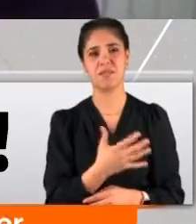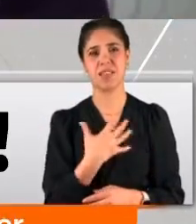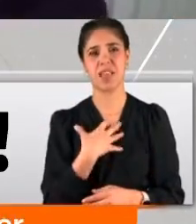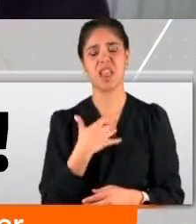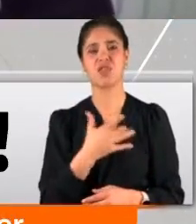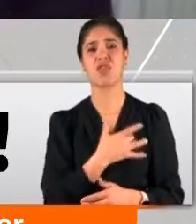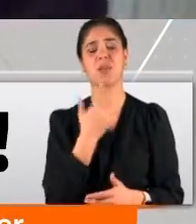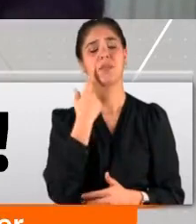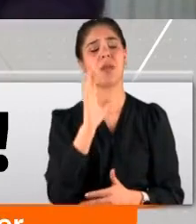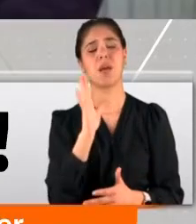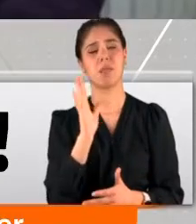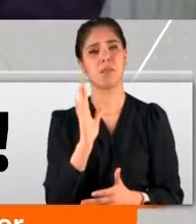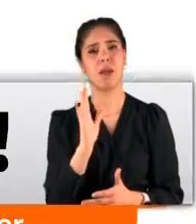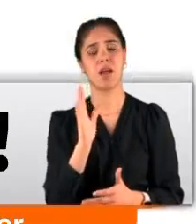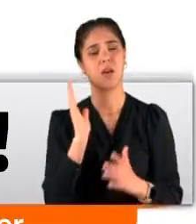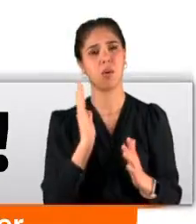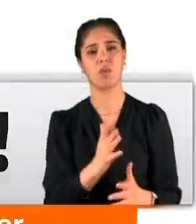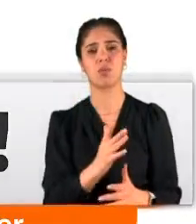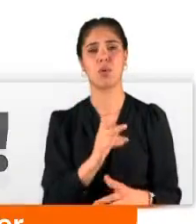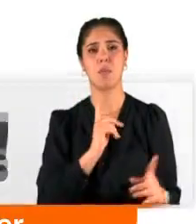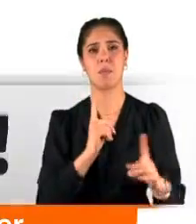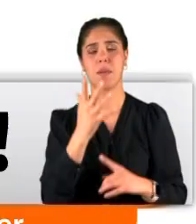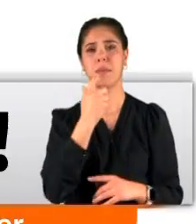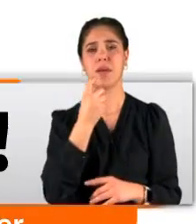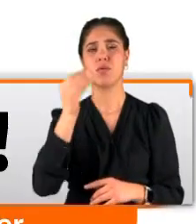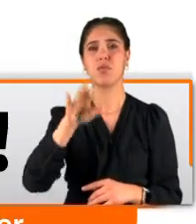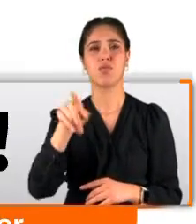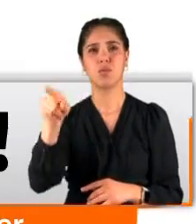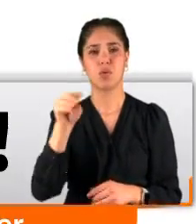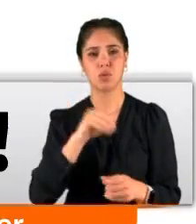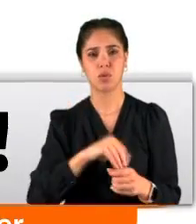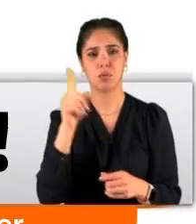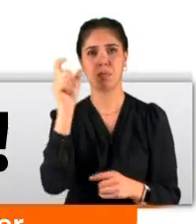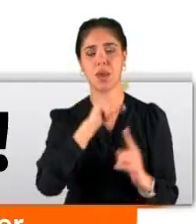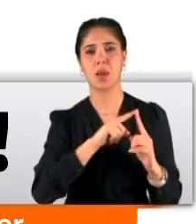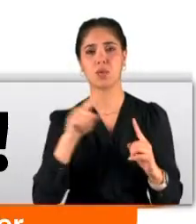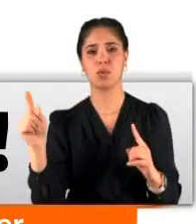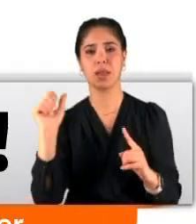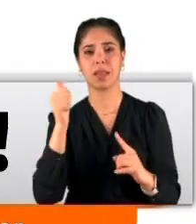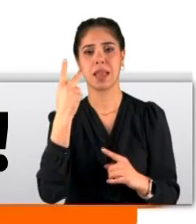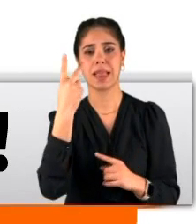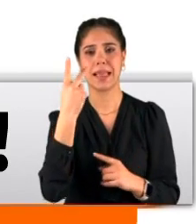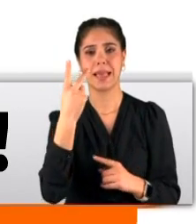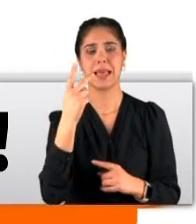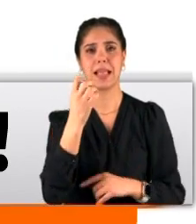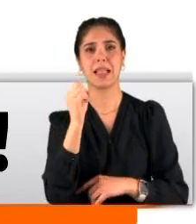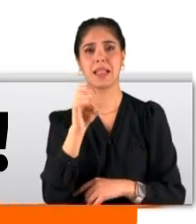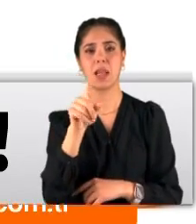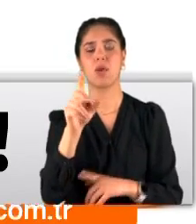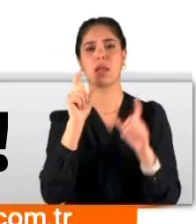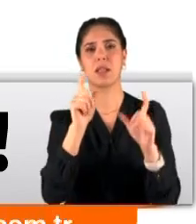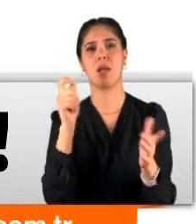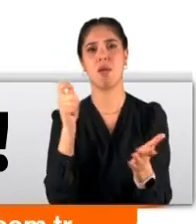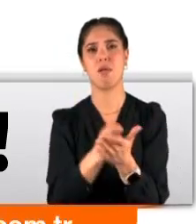canımı bile hiçe sayıyorum. Mahkeme 5 yaşındaki Elanur Bulcu'ya bir aylık süreçte gereken 2 adet sensörün SGK